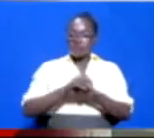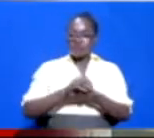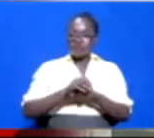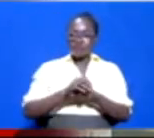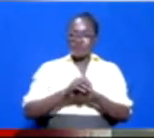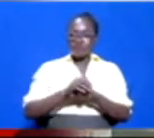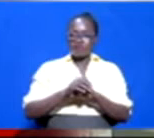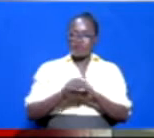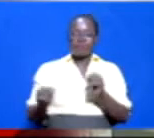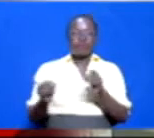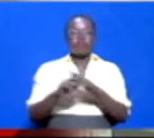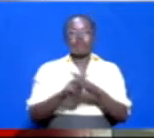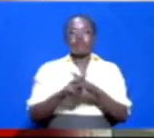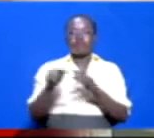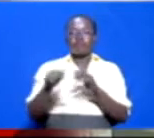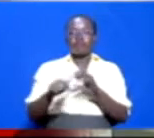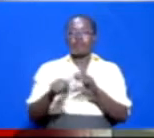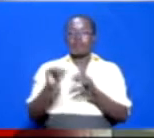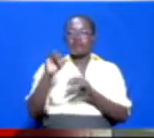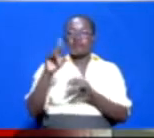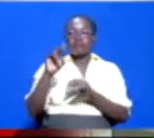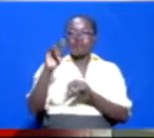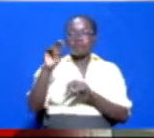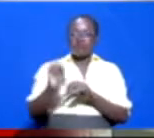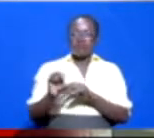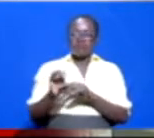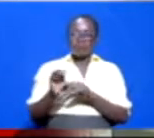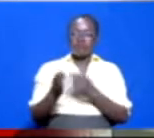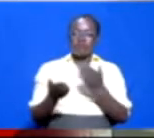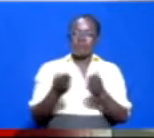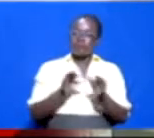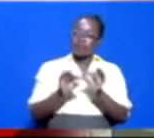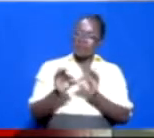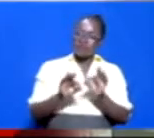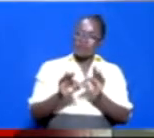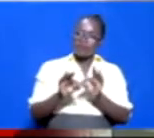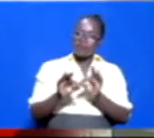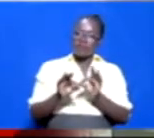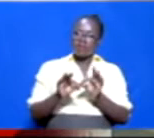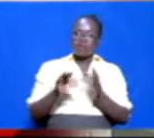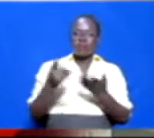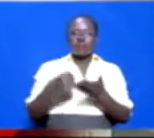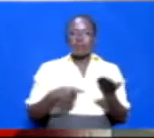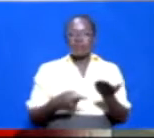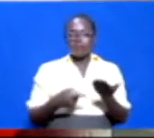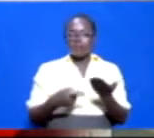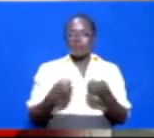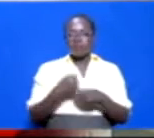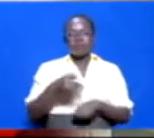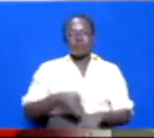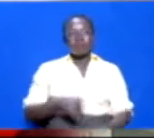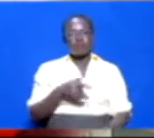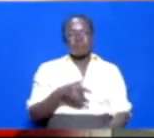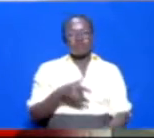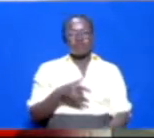ya tume hiyo ni Irene Keino, ambaye tu alikuwa anajieleza kuhusiana na ni kipi ambacho kinamfanya ahisi ya kwamba anastahili